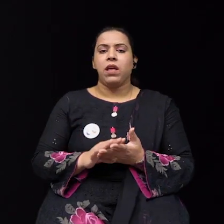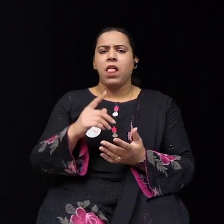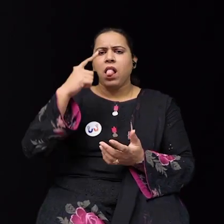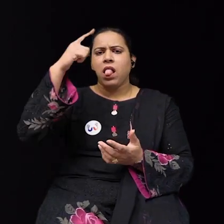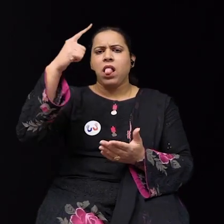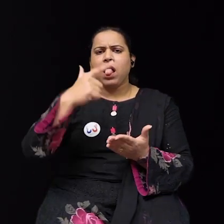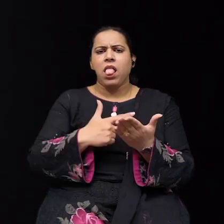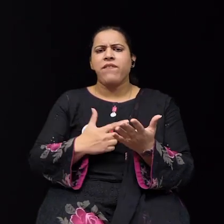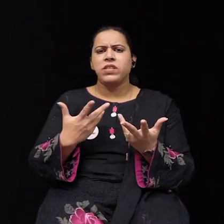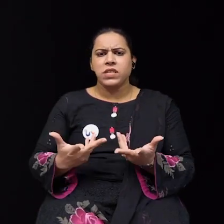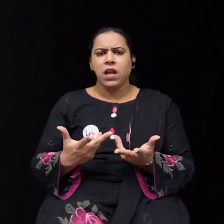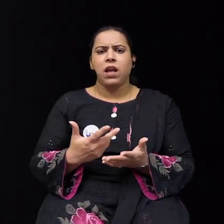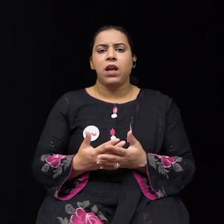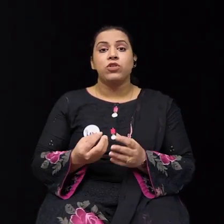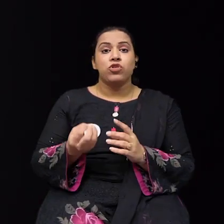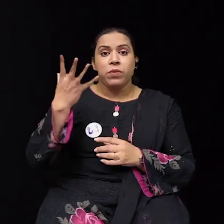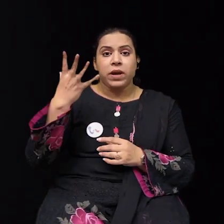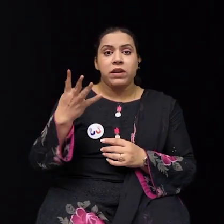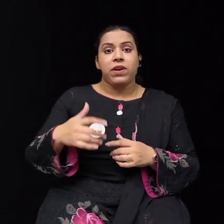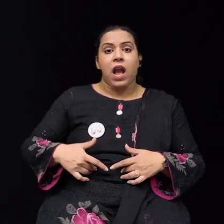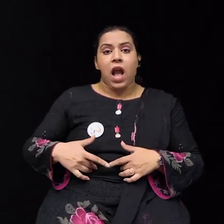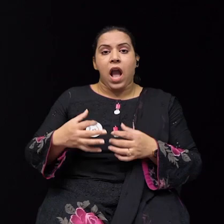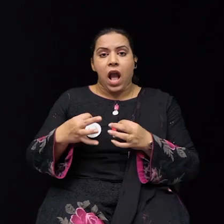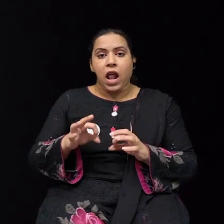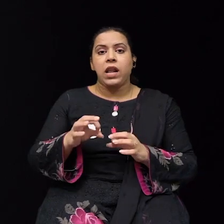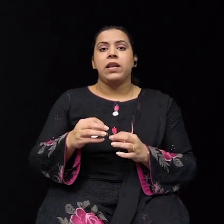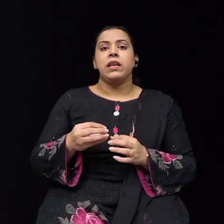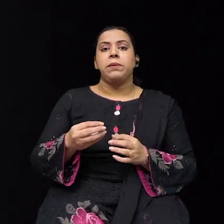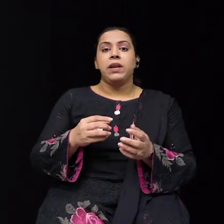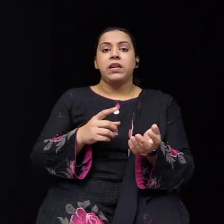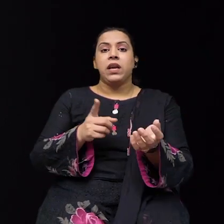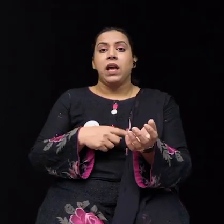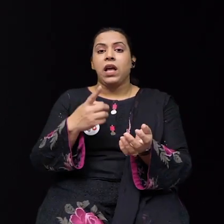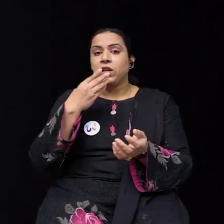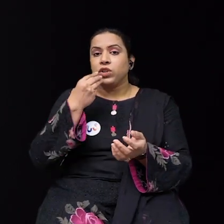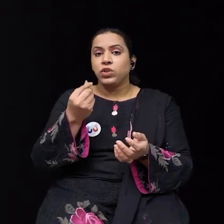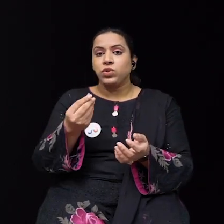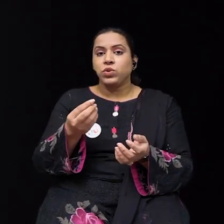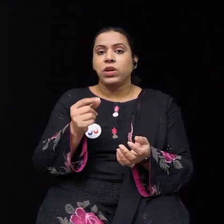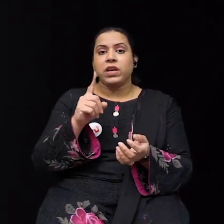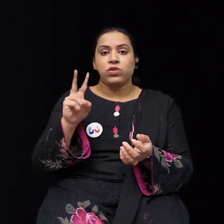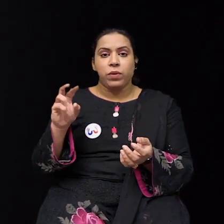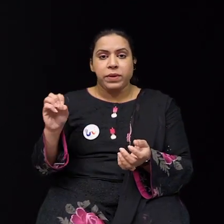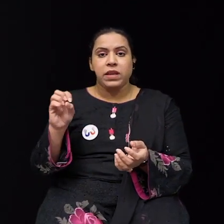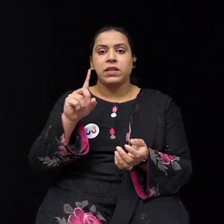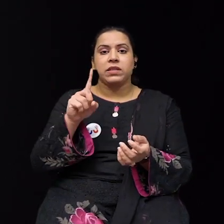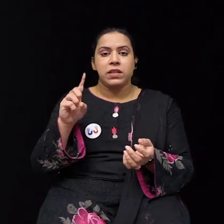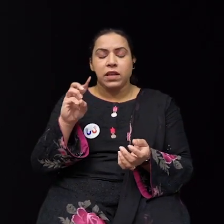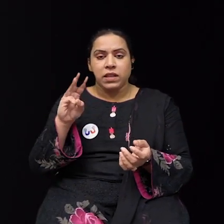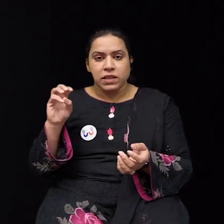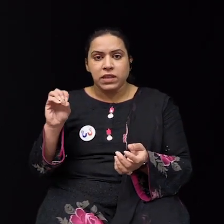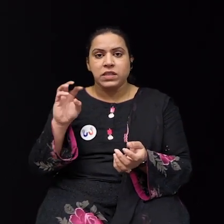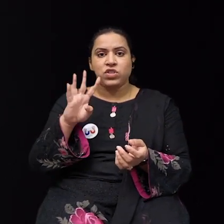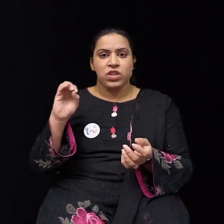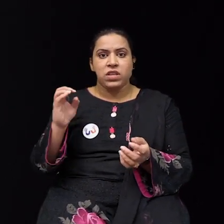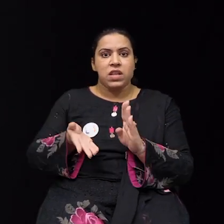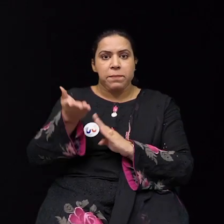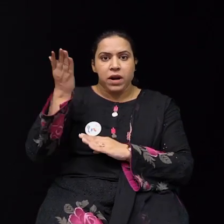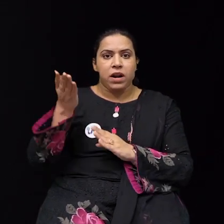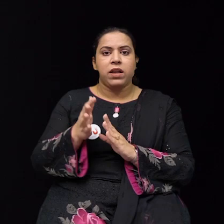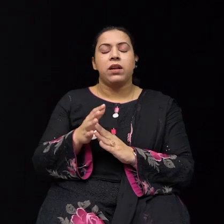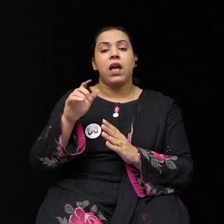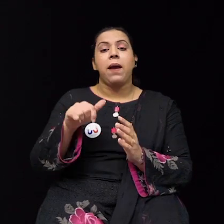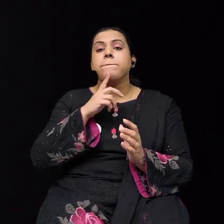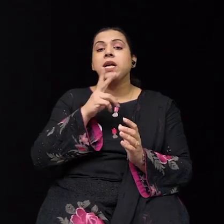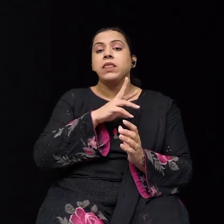हैं? जहाँ आपकी सुबह के वक्त खाली पेट शुगर अगर 120, 30, 40, 50 से बढ़ रही है तो इसका मतलब है कि